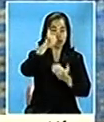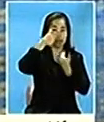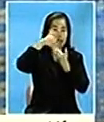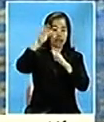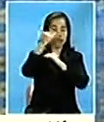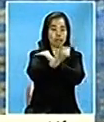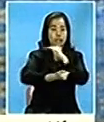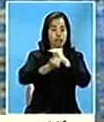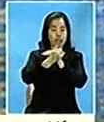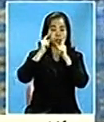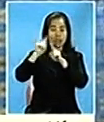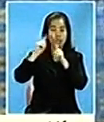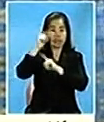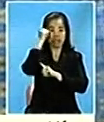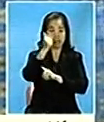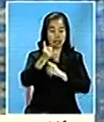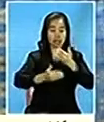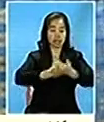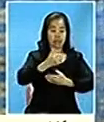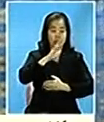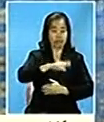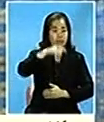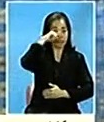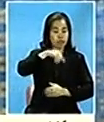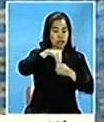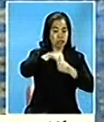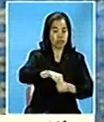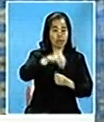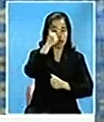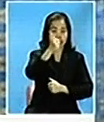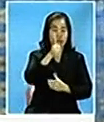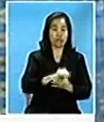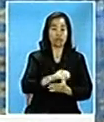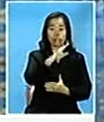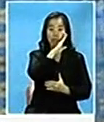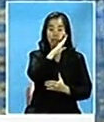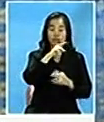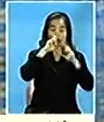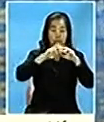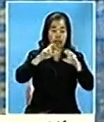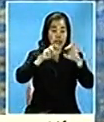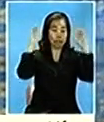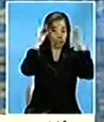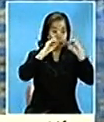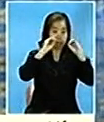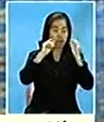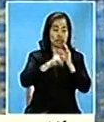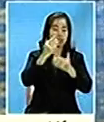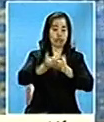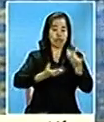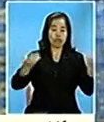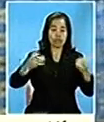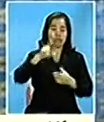ในเพราะถ้าไม่มีการวิจัยต้องขายของถูกตลอดต้องจน